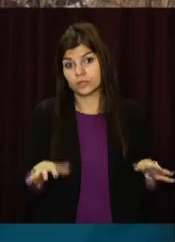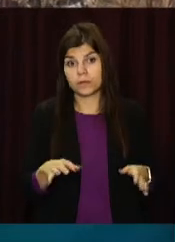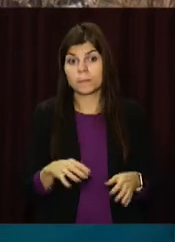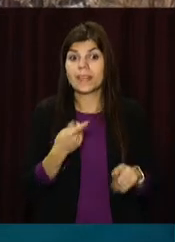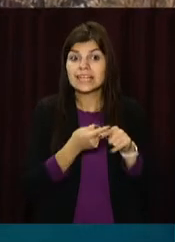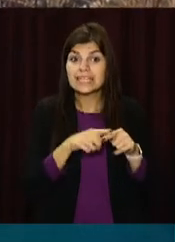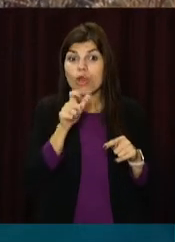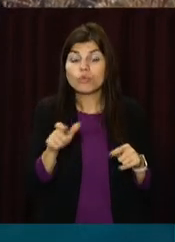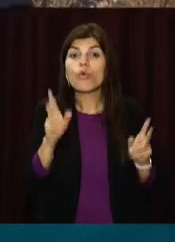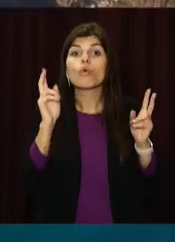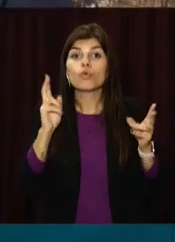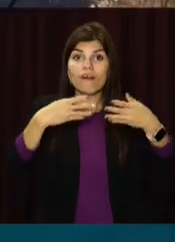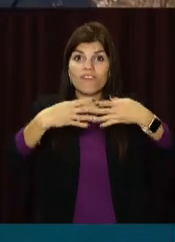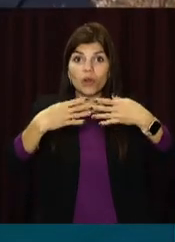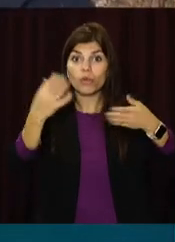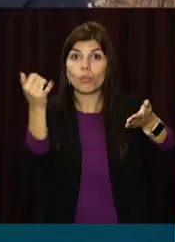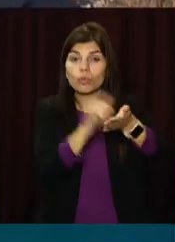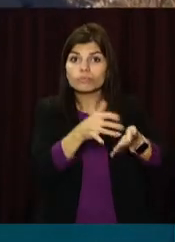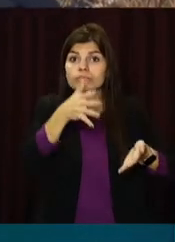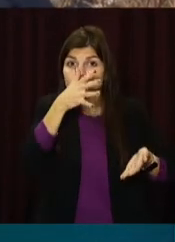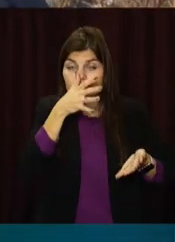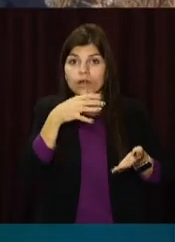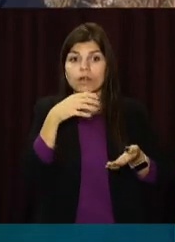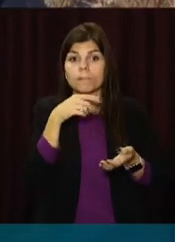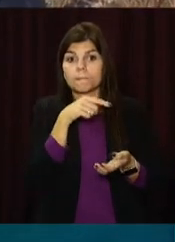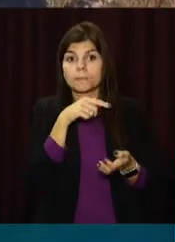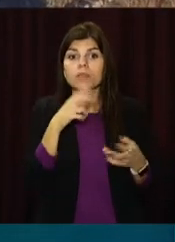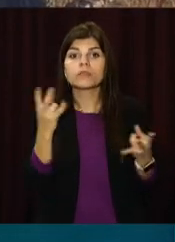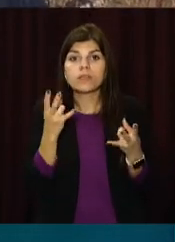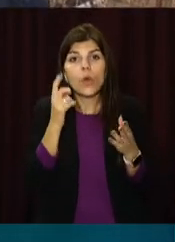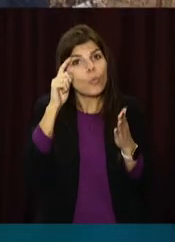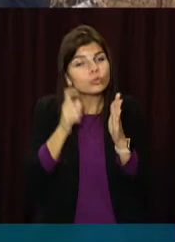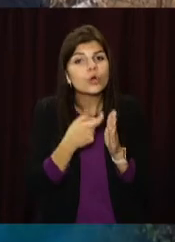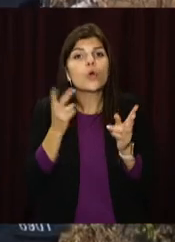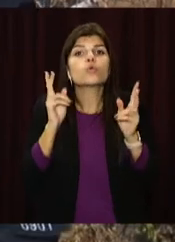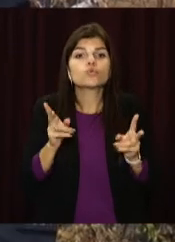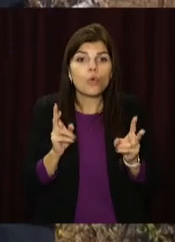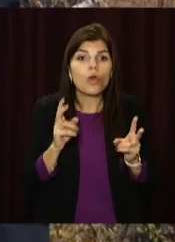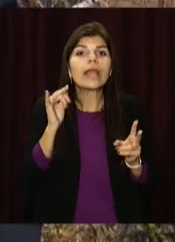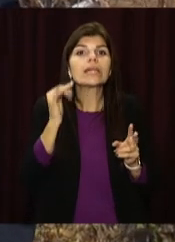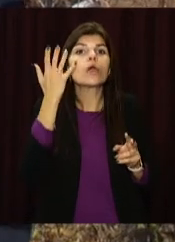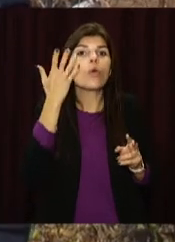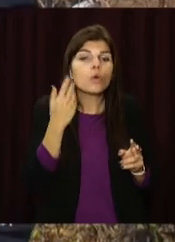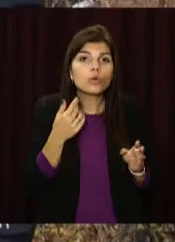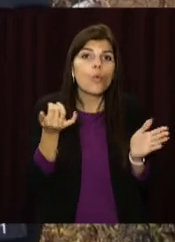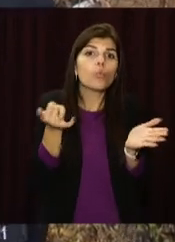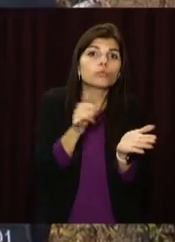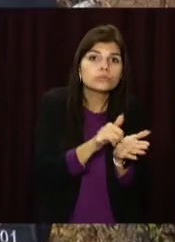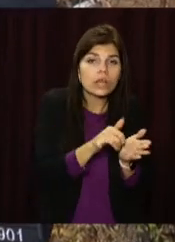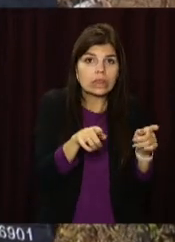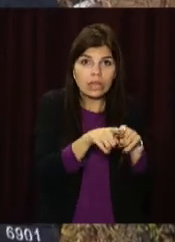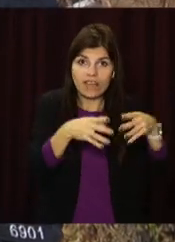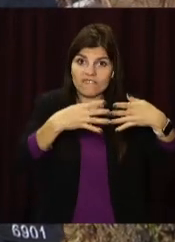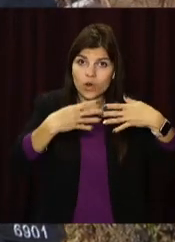ці люди, які встановили ворота, несли відповідальність, повинні встановити, хто у свою чергу та коли встановив вказані ворот.